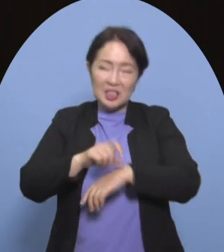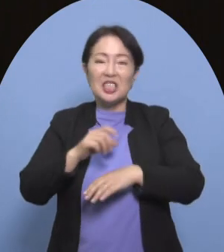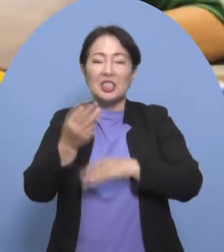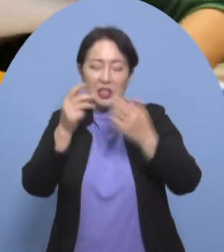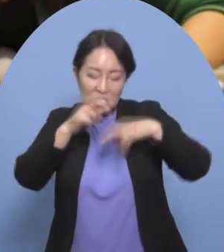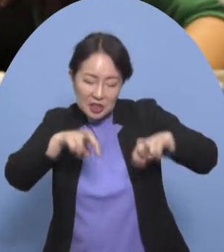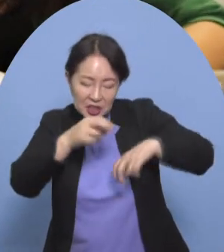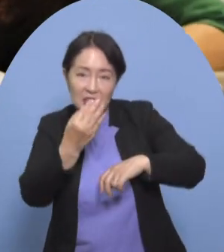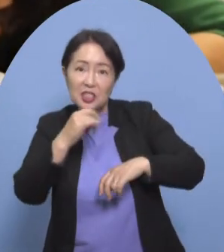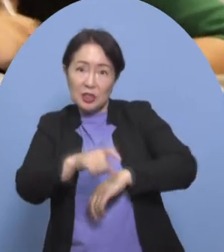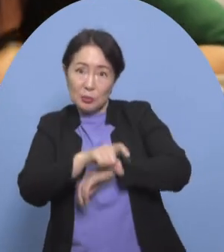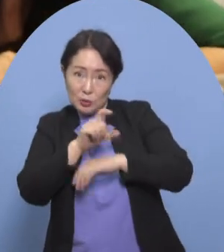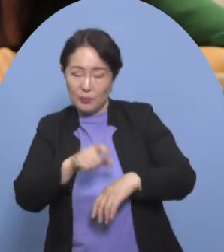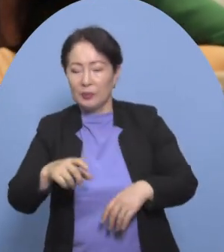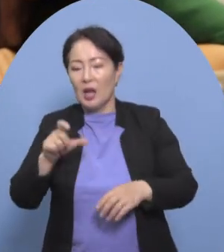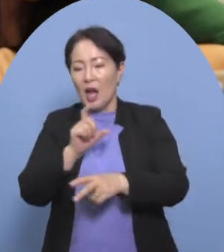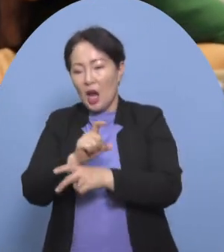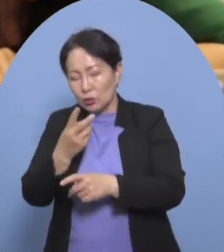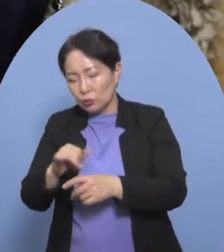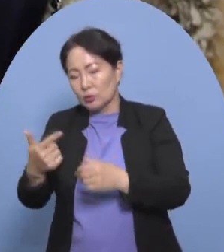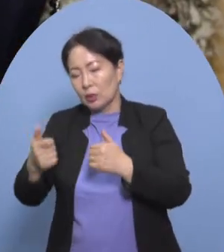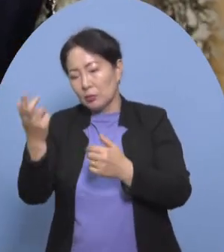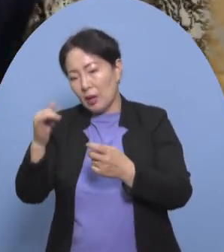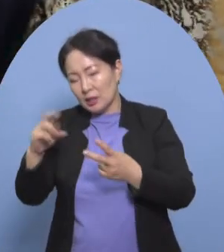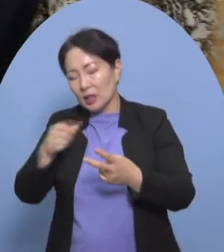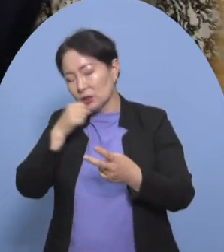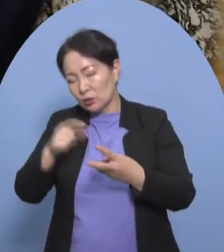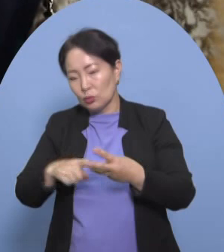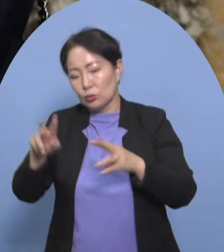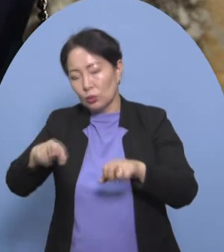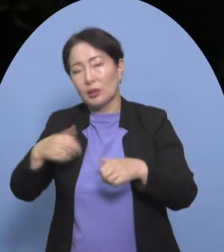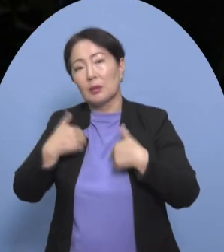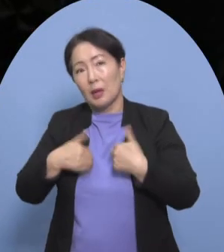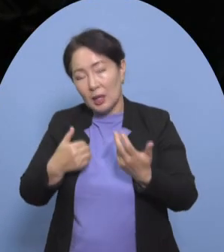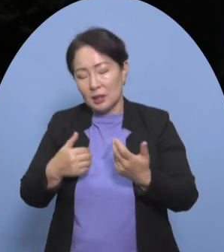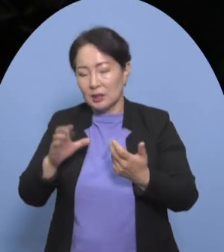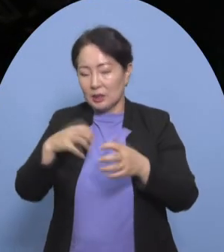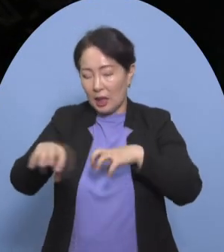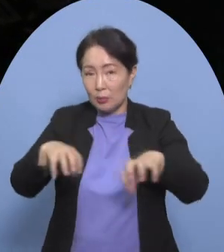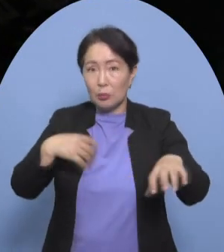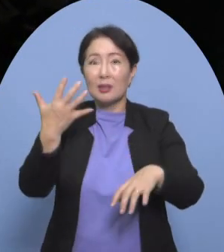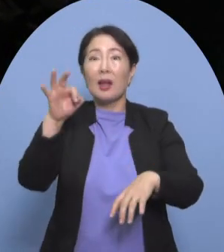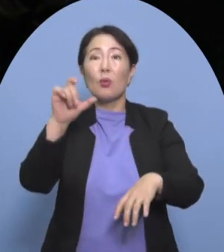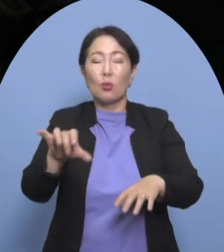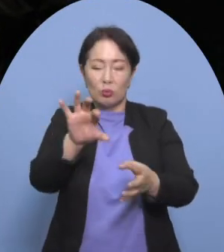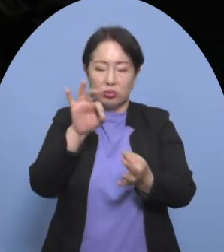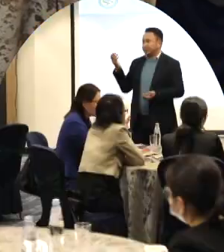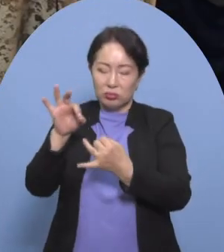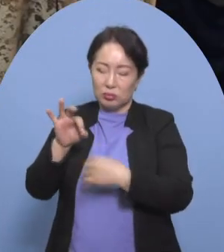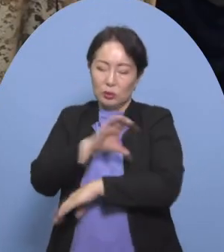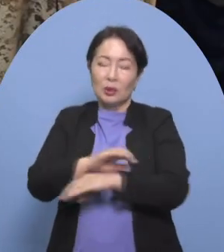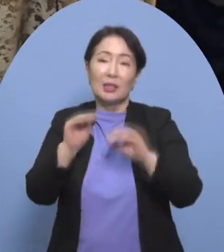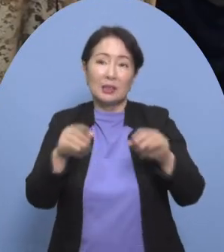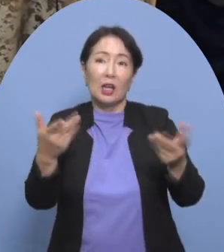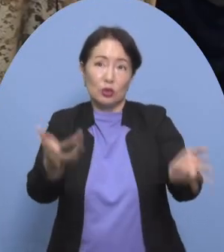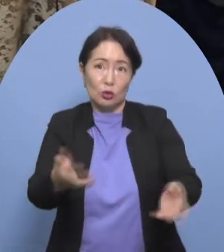үйлчилгээний шинжээч бэлтгэл сургалтад эрх зүйч, хууль санхүүгийн болон татварын байцаагч, сэтгүүлч, судлаач, багш зэрэг салбар бүрийн 50 мэргэжилтэн